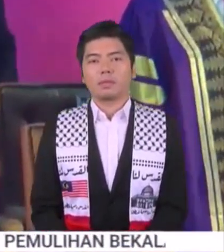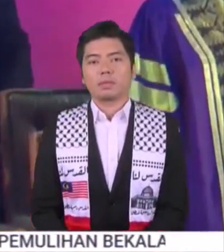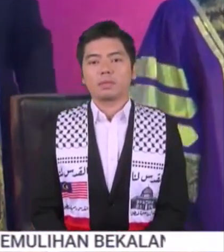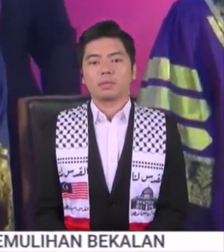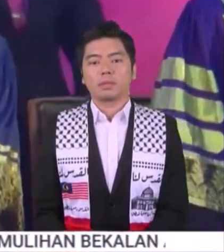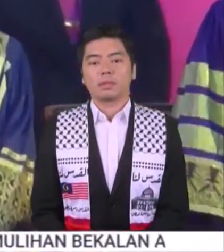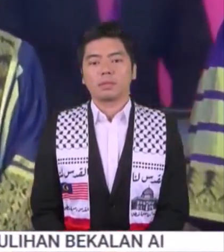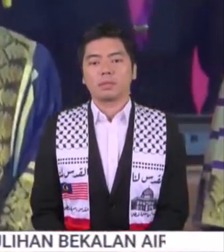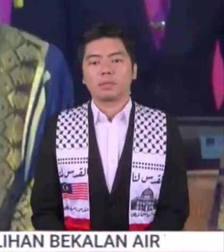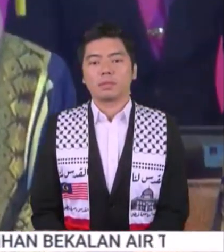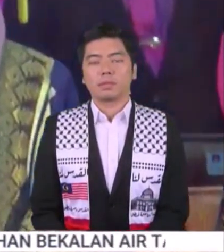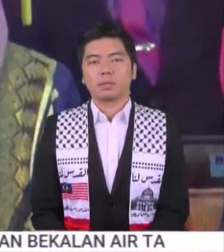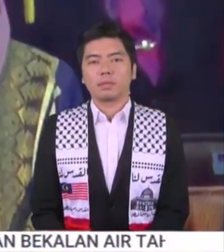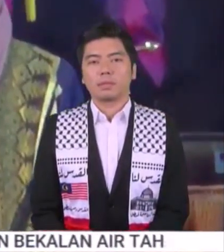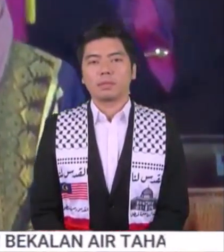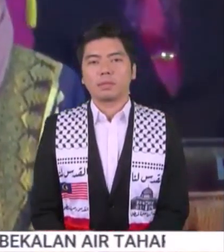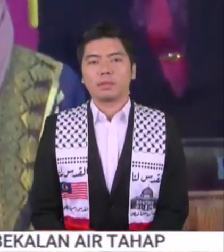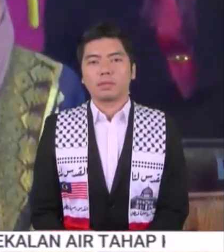ini